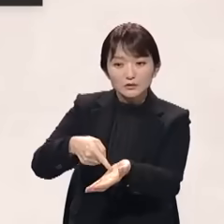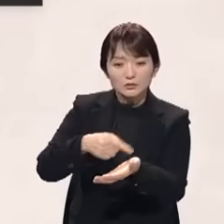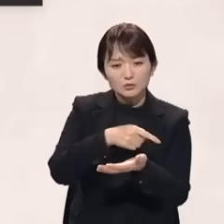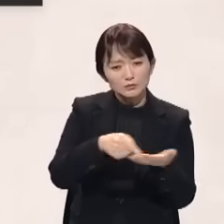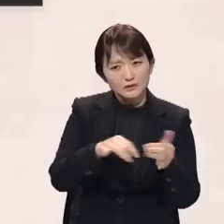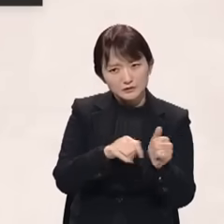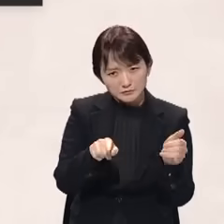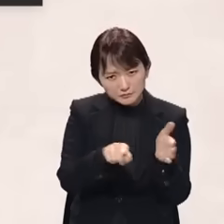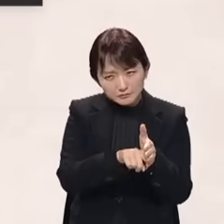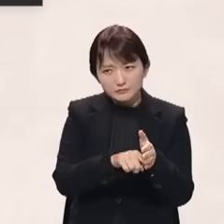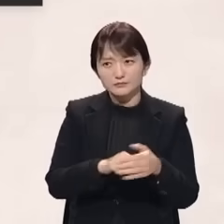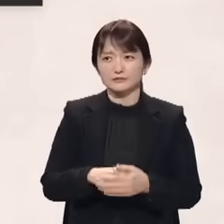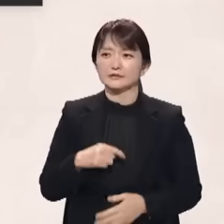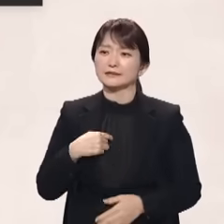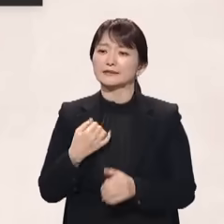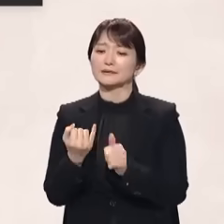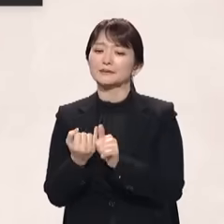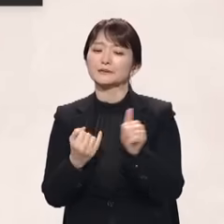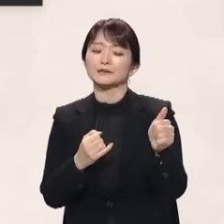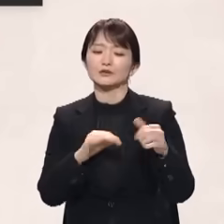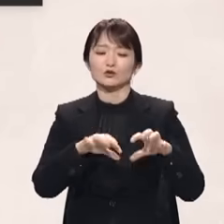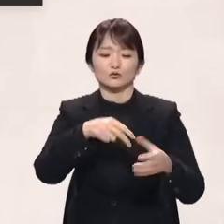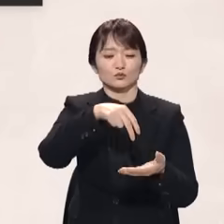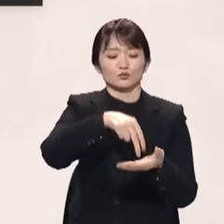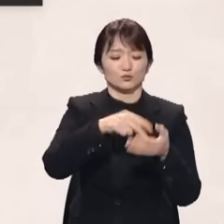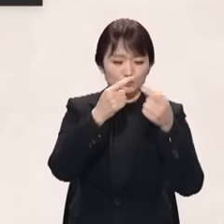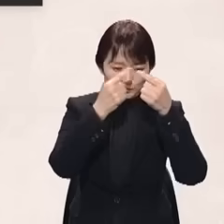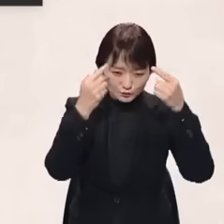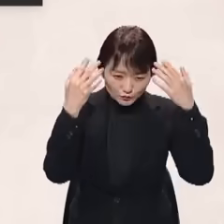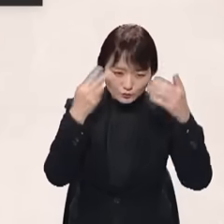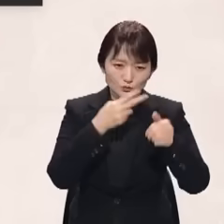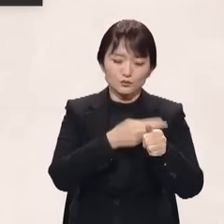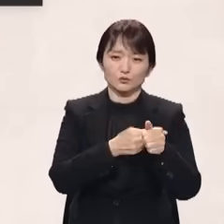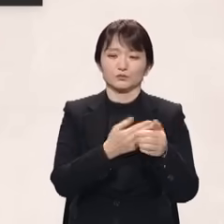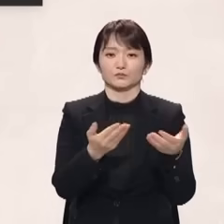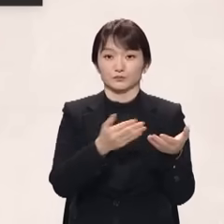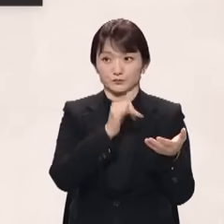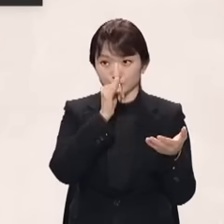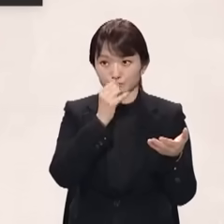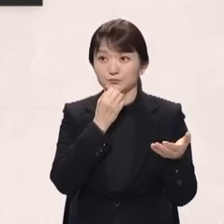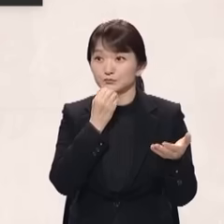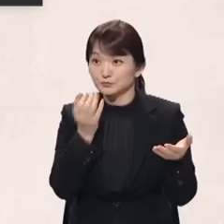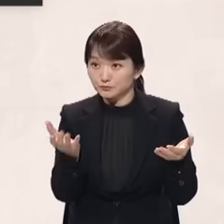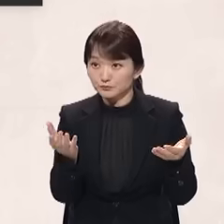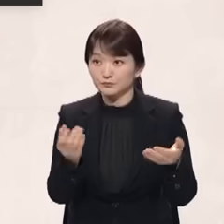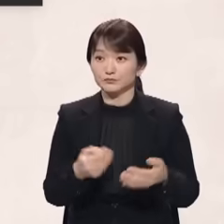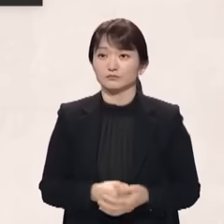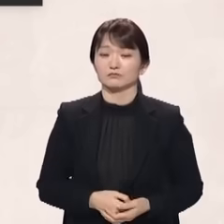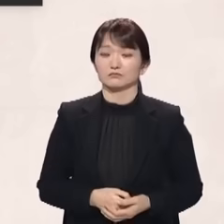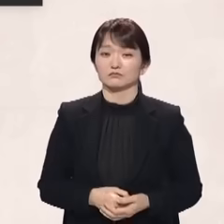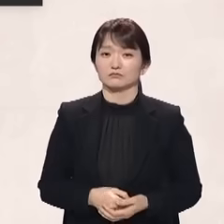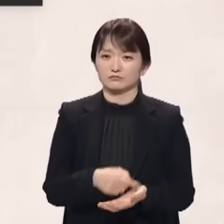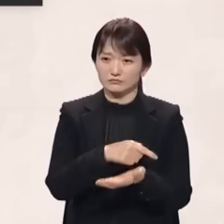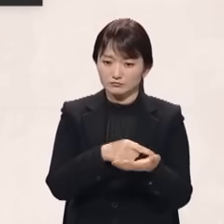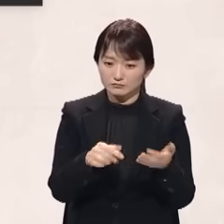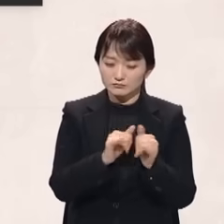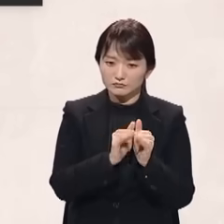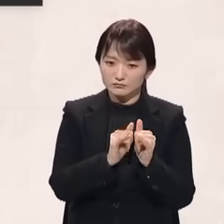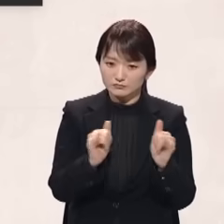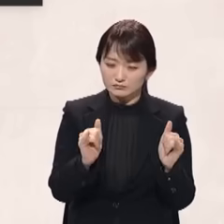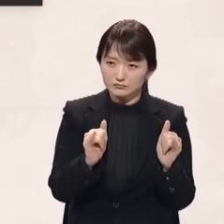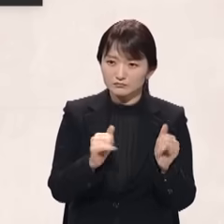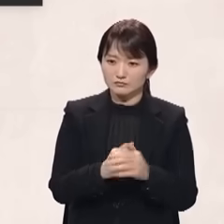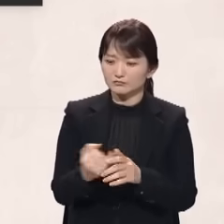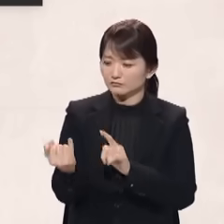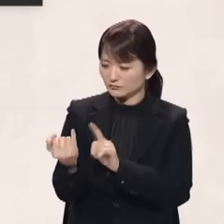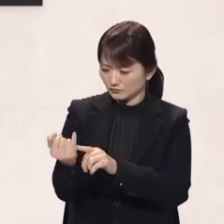또 은근슬쩍 자신의 남편이 국립대 교수로 일하고 있다. 이런 얘기까지도 털어놓습니다. 그렇다 보니까 이 피해자들이 이 여성을 완전히 믿을